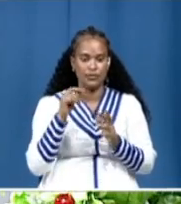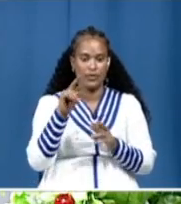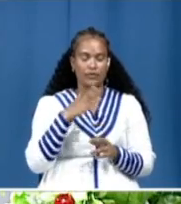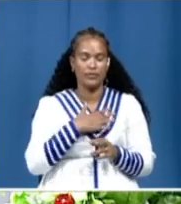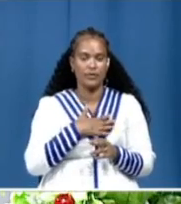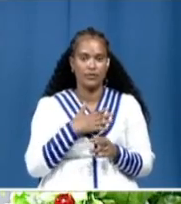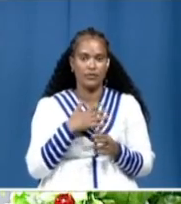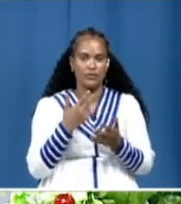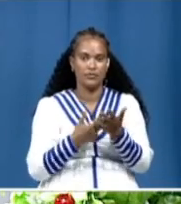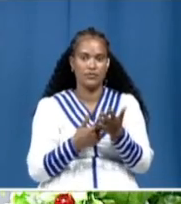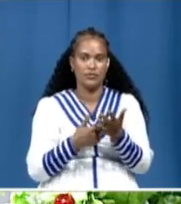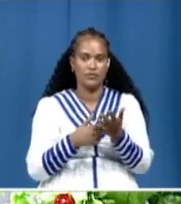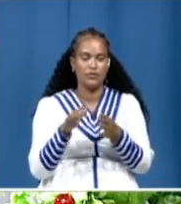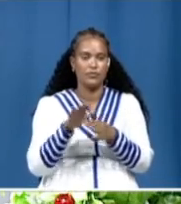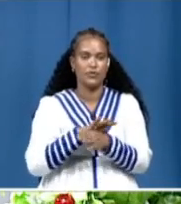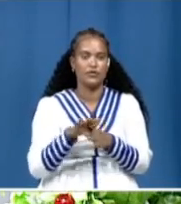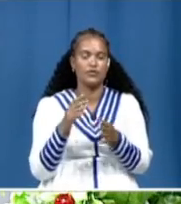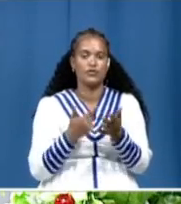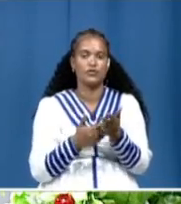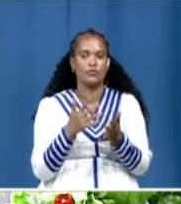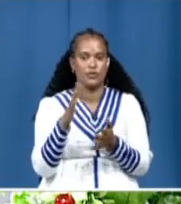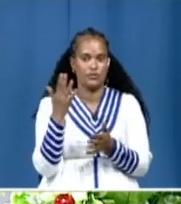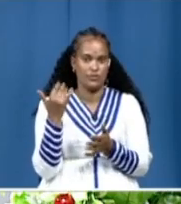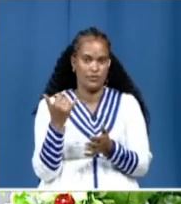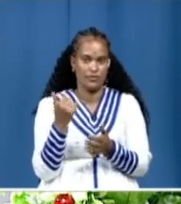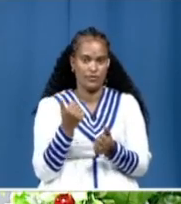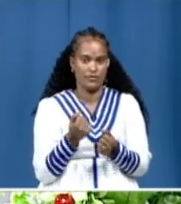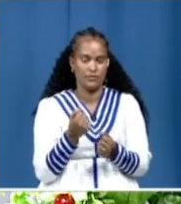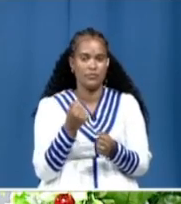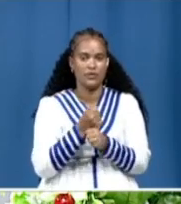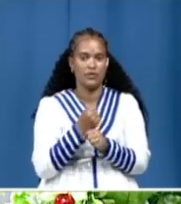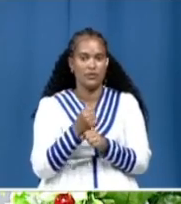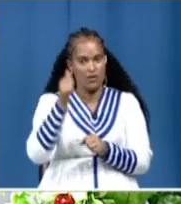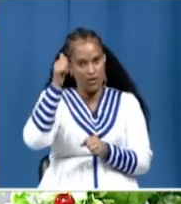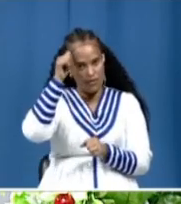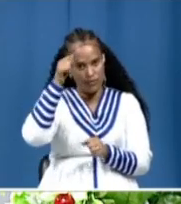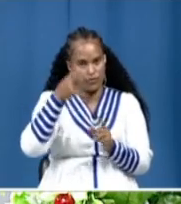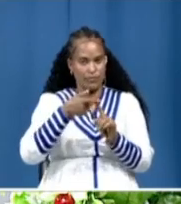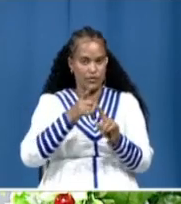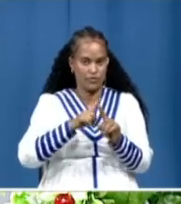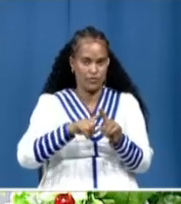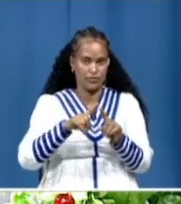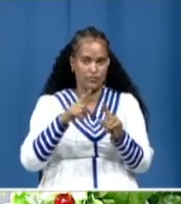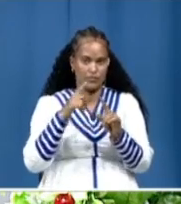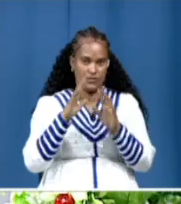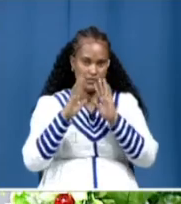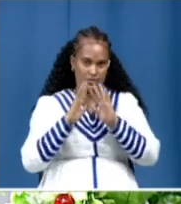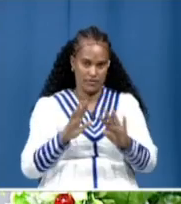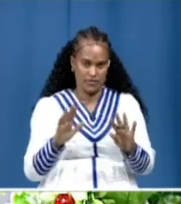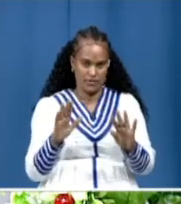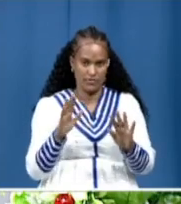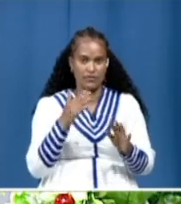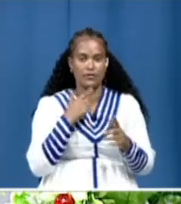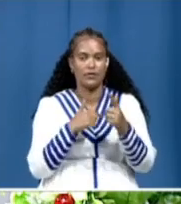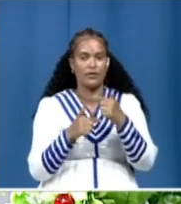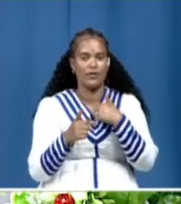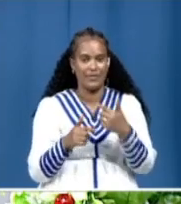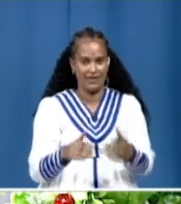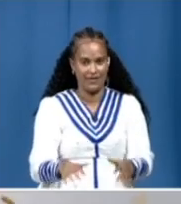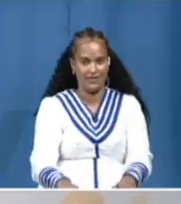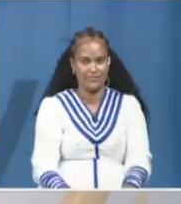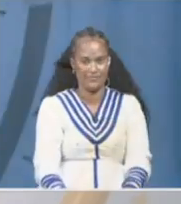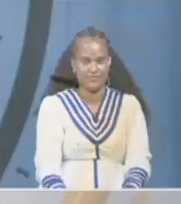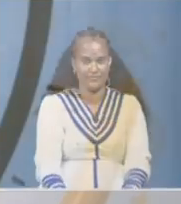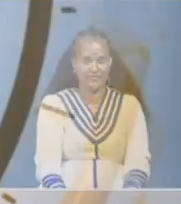كبرات ملكتنا نزعلت زحرنا يمسو طبعات بيزنس زيوم نيروم حزينة بمسارحتي أفورك قبري واتكمل سكم بأي وقن تتصبوتو مني